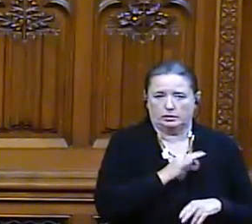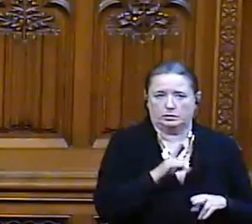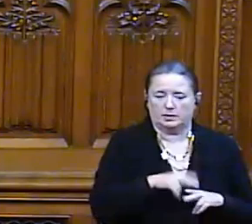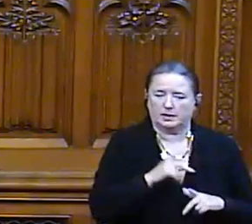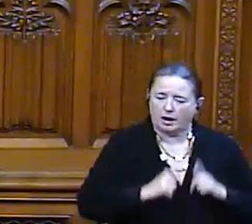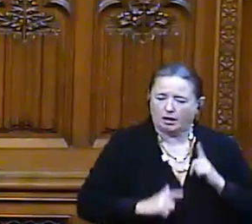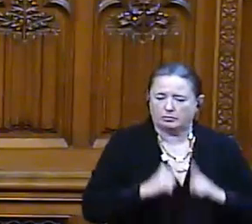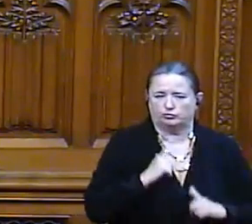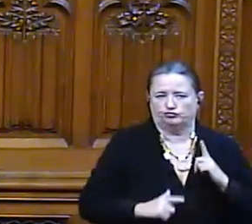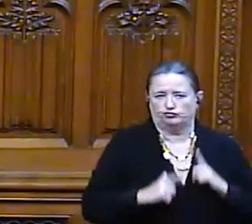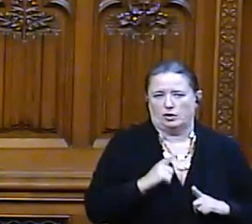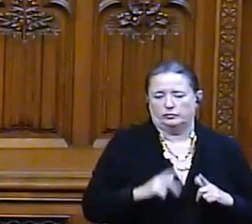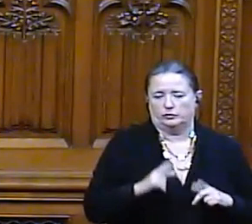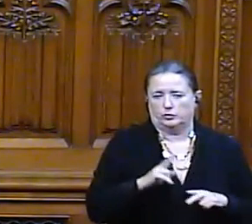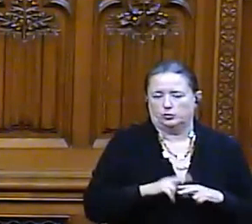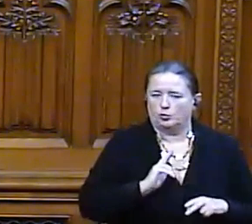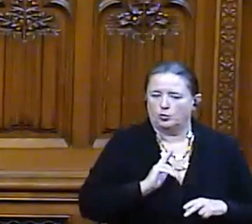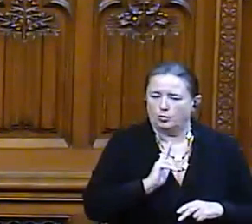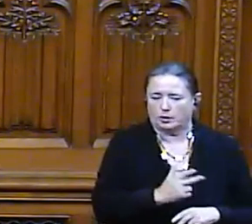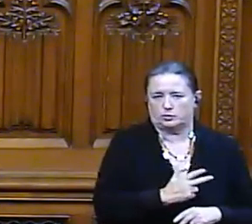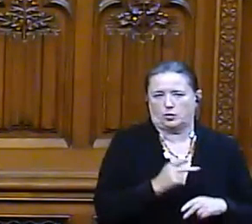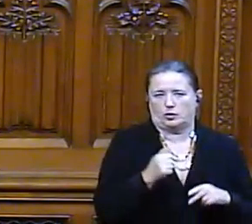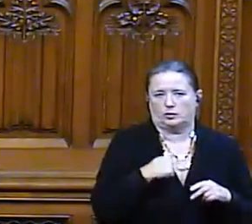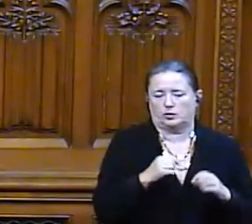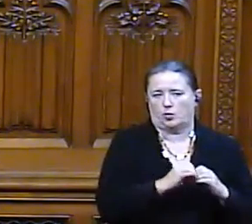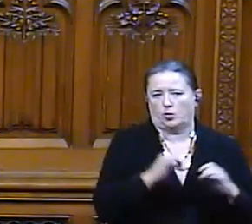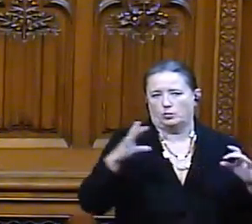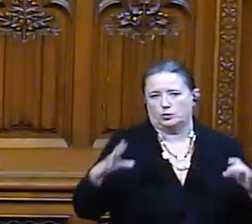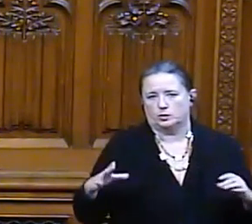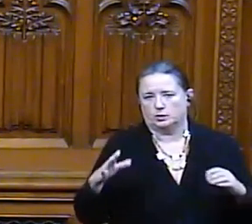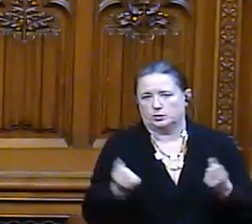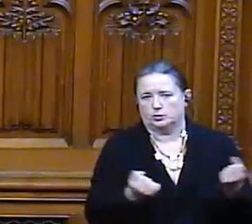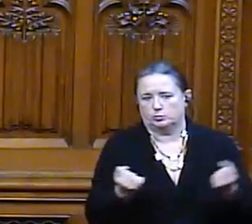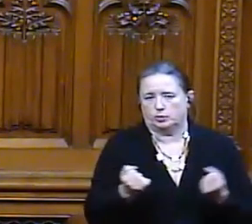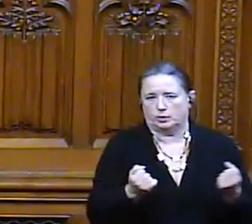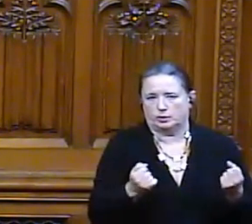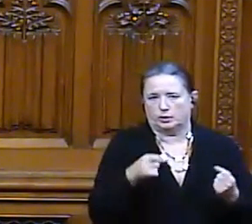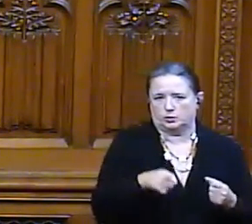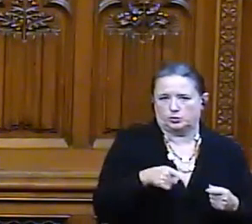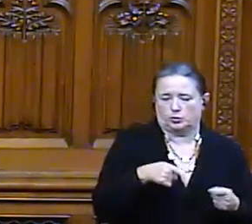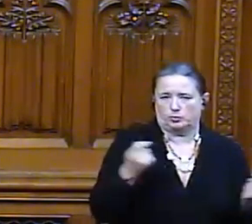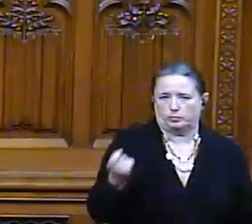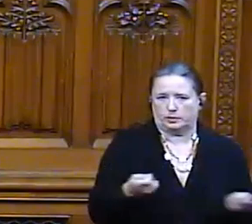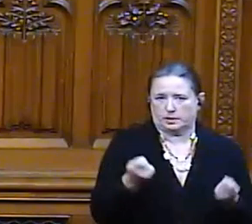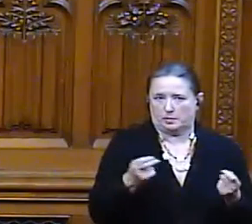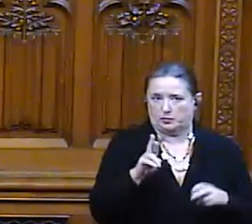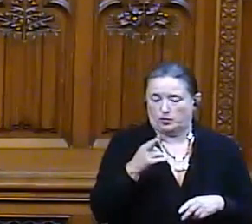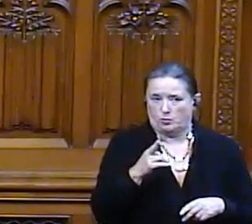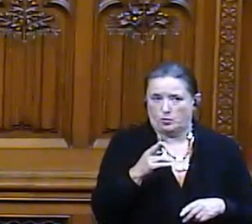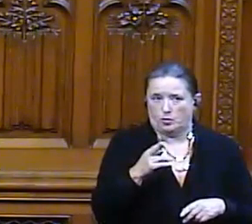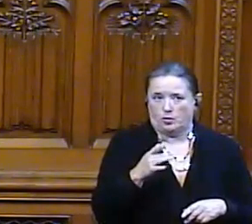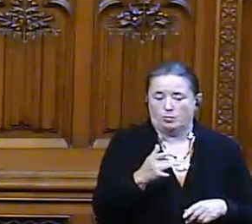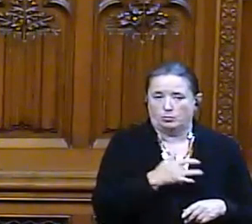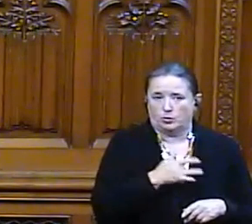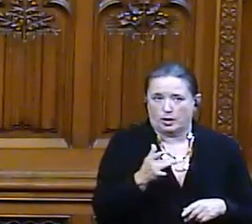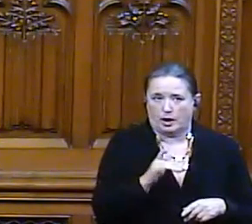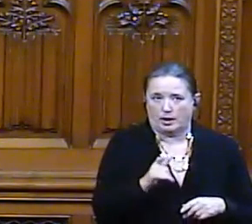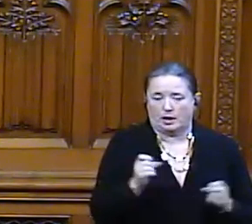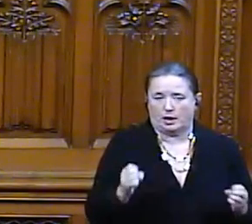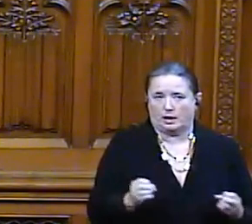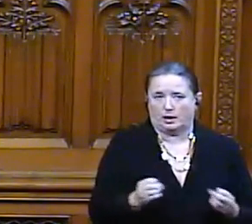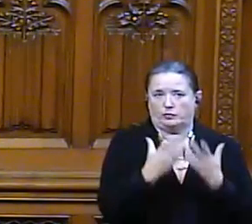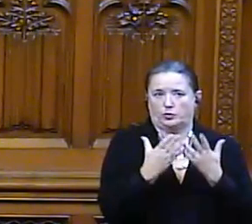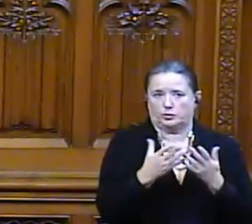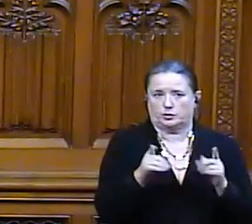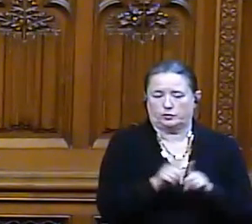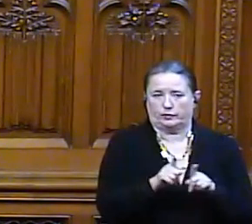Leidenschaft und mit Überzeugung Oppositionspolitik zu betreiben. Denn die bürgerliche Revolution, die